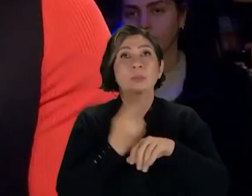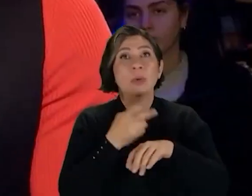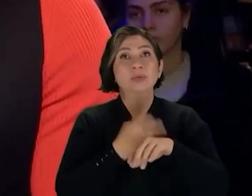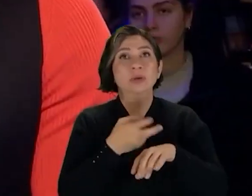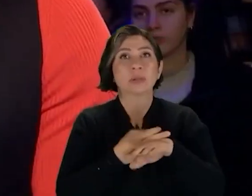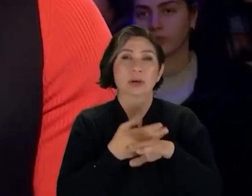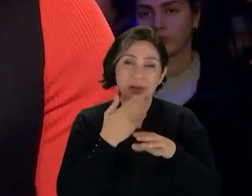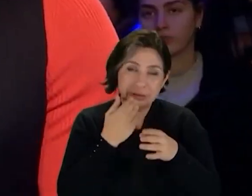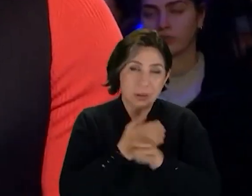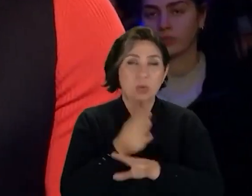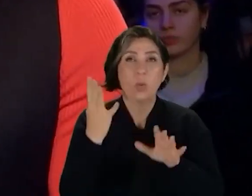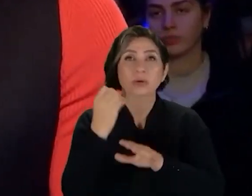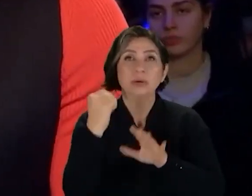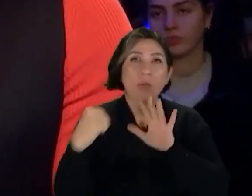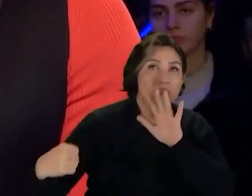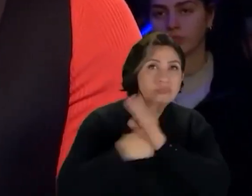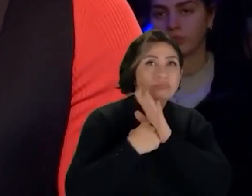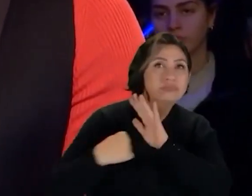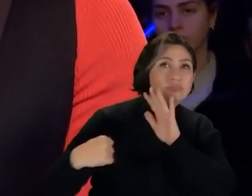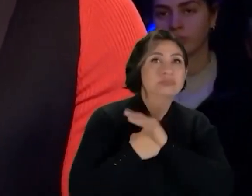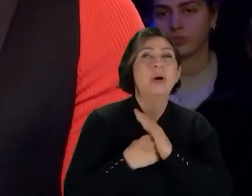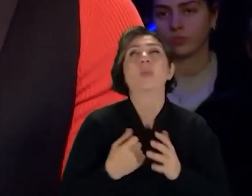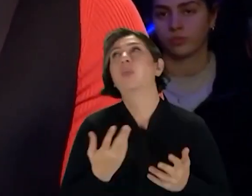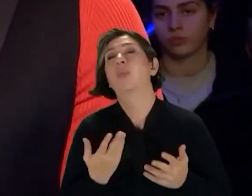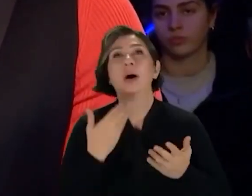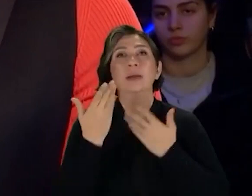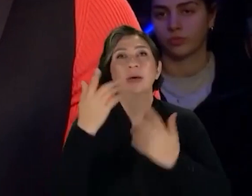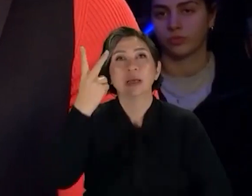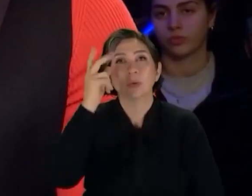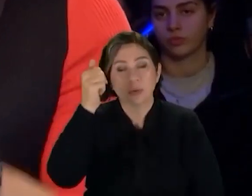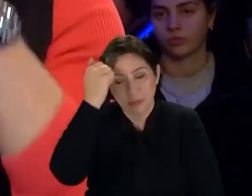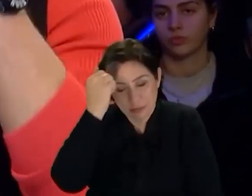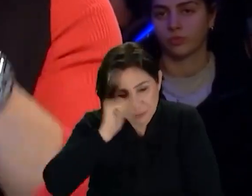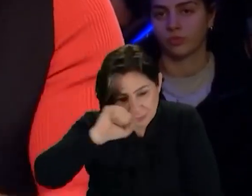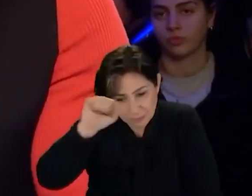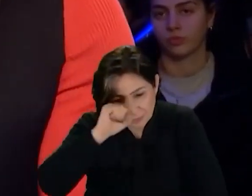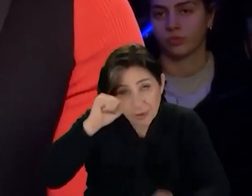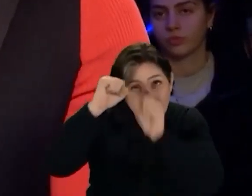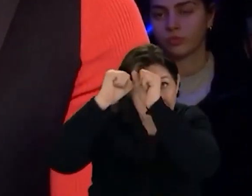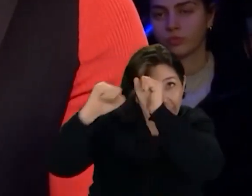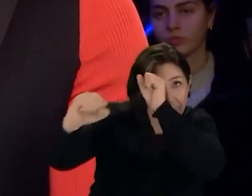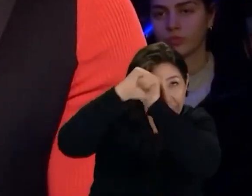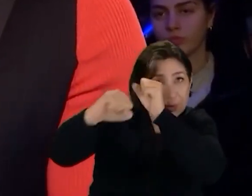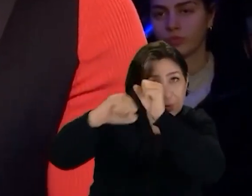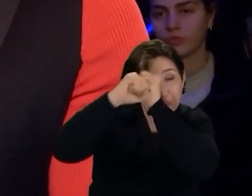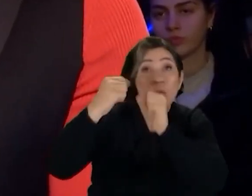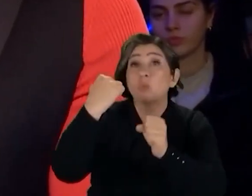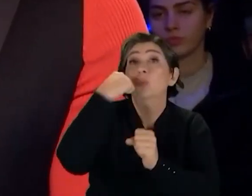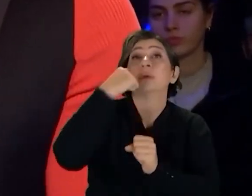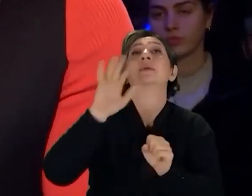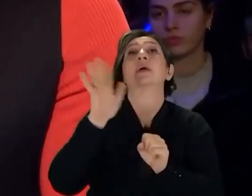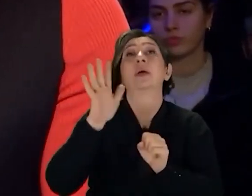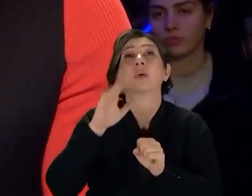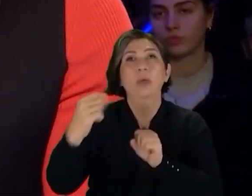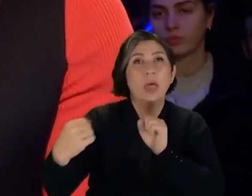gerçekten öyle sağlam vuruyordu ki size anlatamam yani iki gün başımın ağrısı geçmedi Karnıma yediğim halde Yani suratıma da yemedim